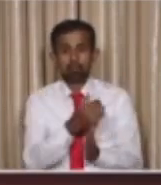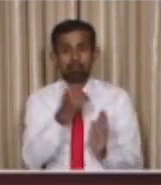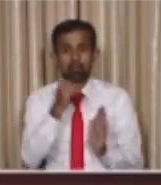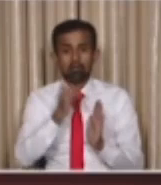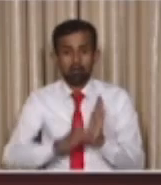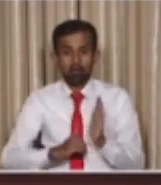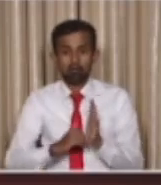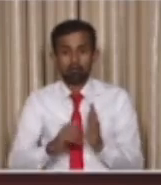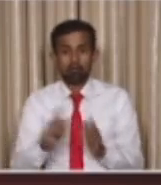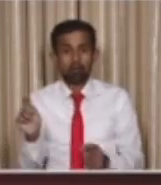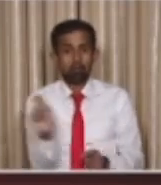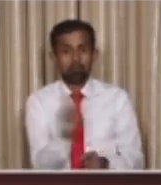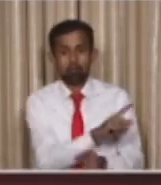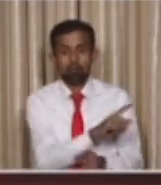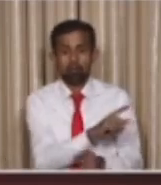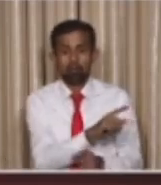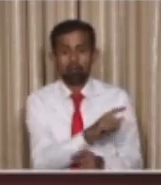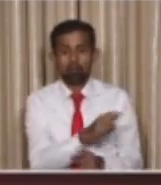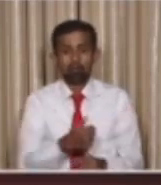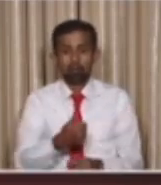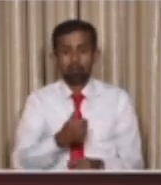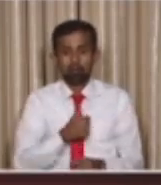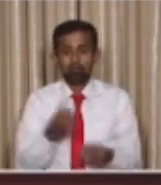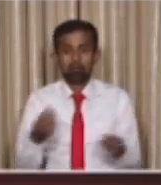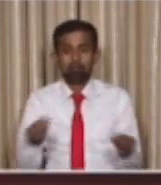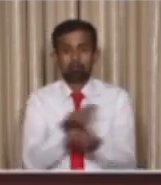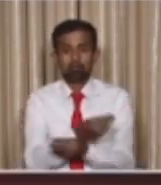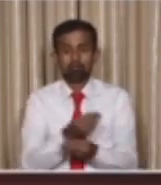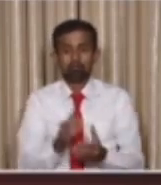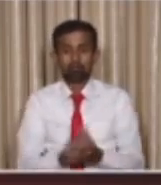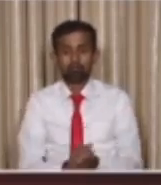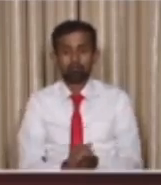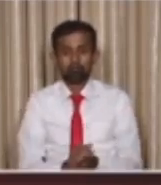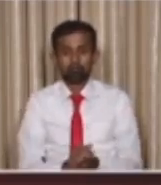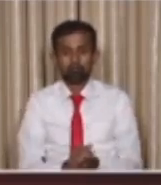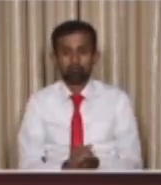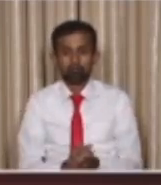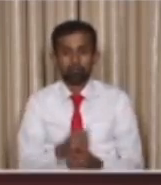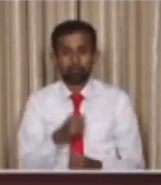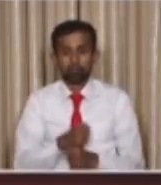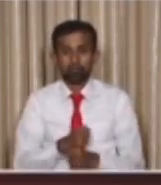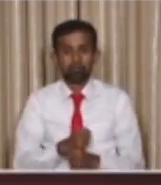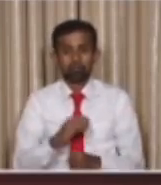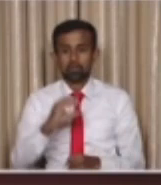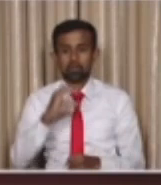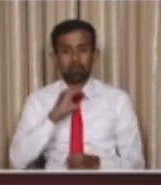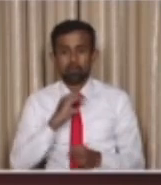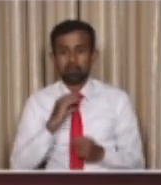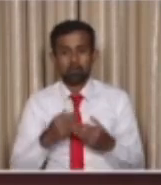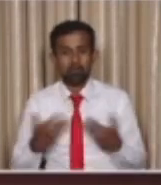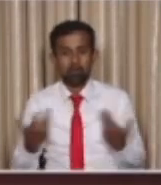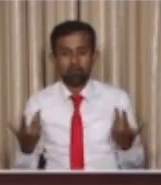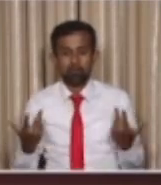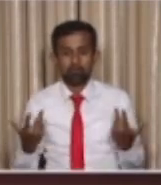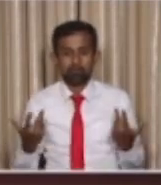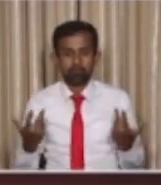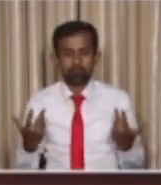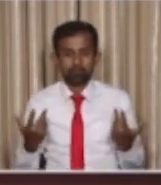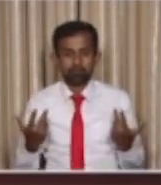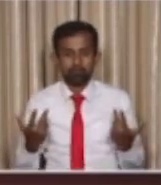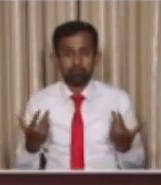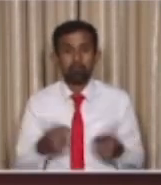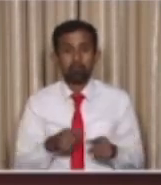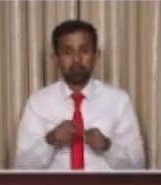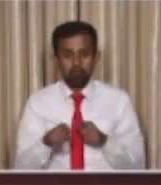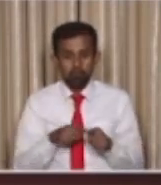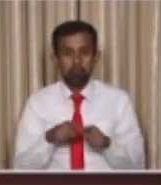හැටියට අය කරලා යවන්න තමයි මේ එකඟතාවය ඇති කරගෙන තිබෙන්නේ. මේක රජයට ලැබෙන දීමනාවක් නෙවෙයි, ලැබීමක් නෙවෙයි. මෙන්න මේ